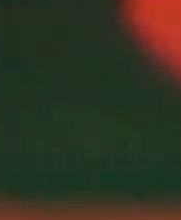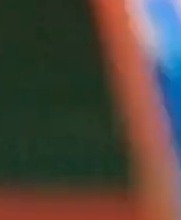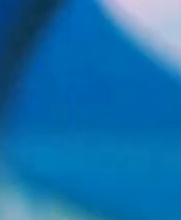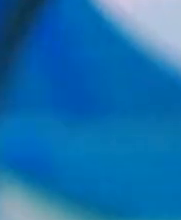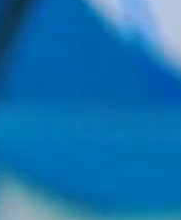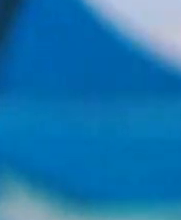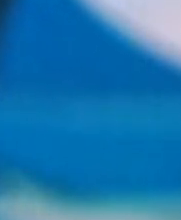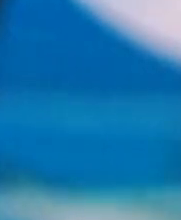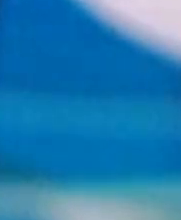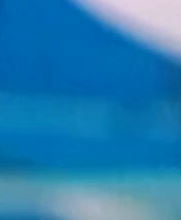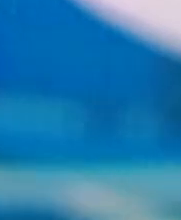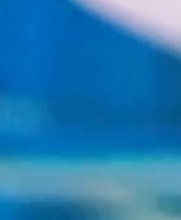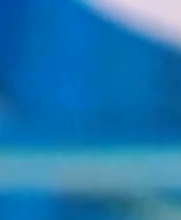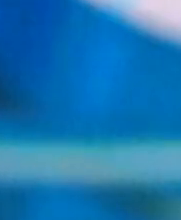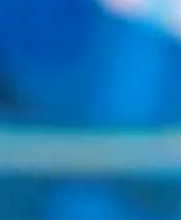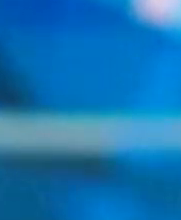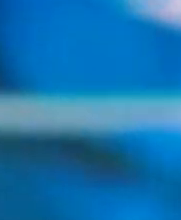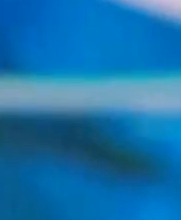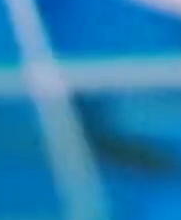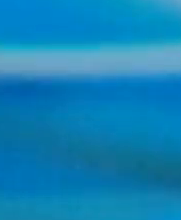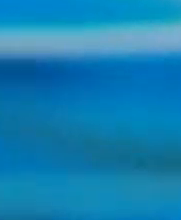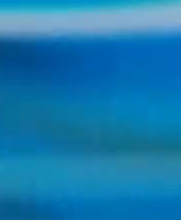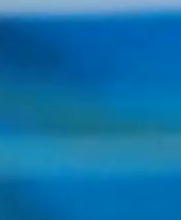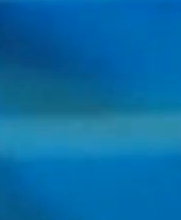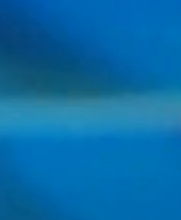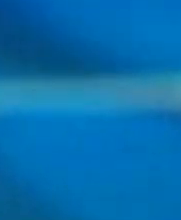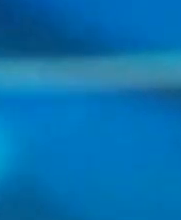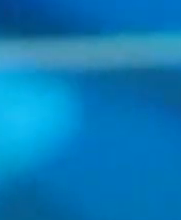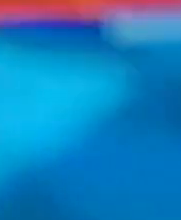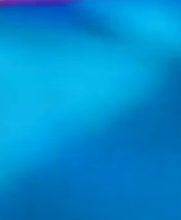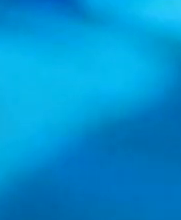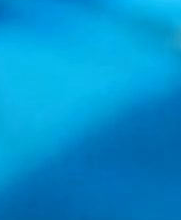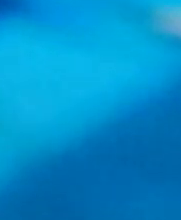важно и нужно знать. Подписывайтесь, ставьте лайки, оставляйте комментарии и